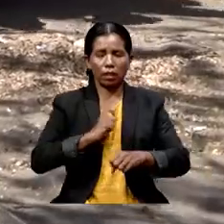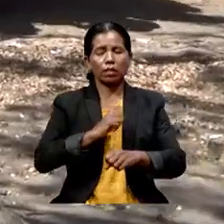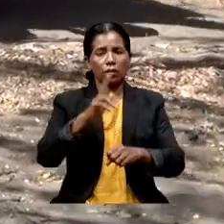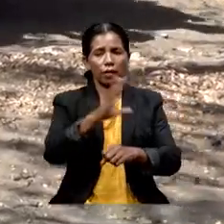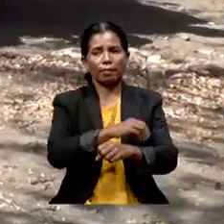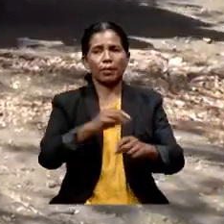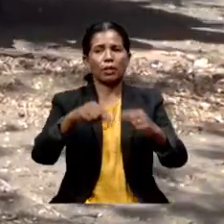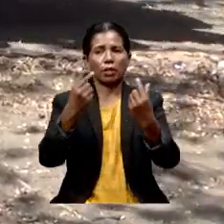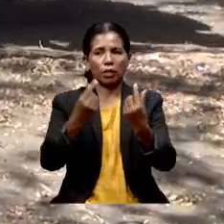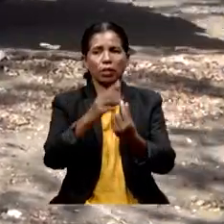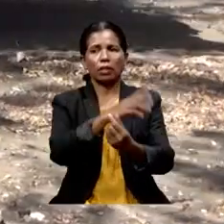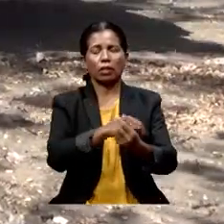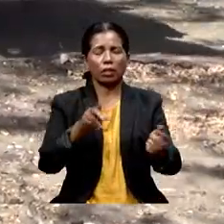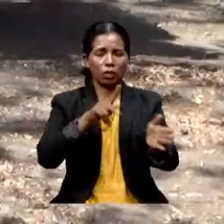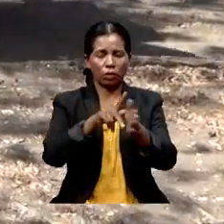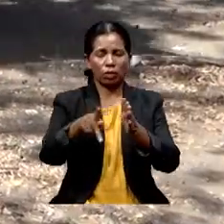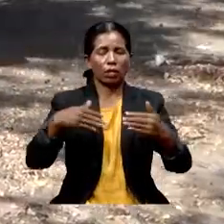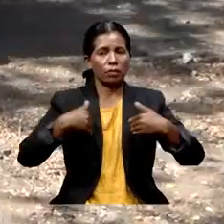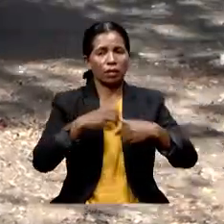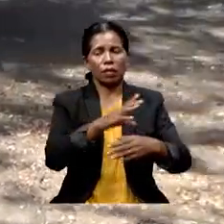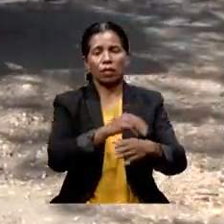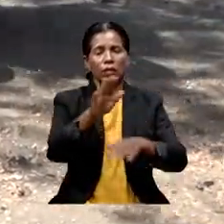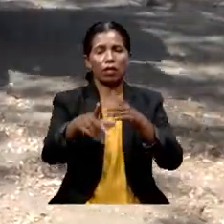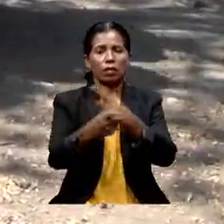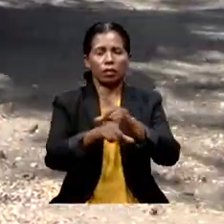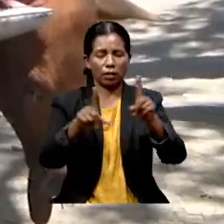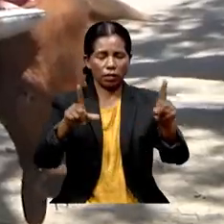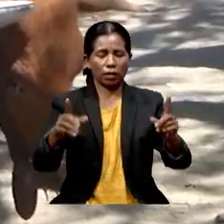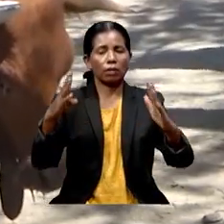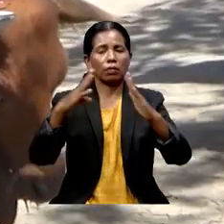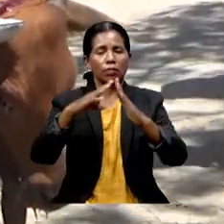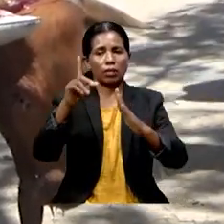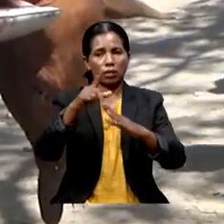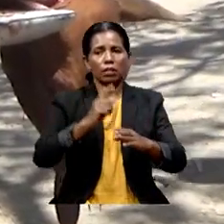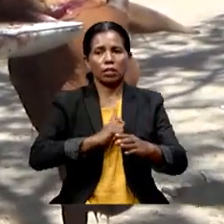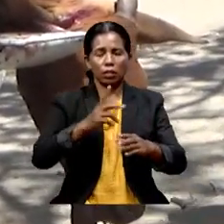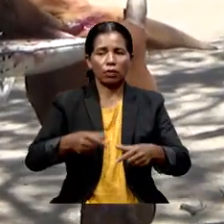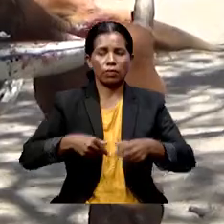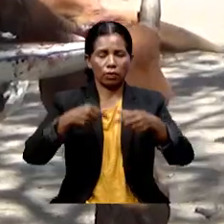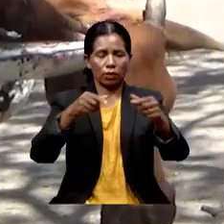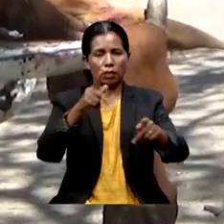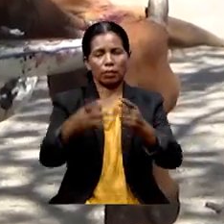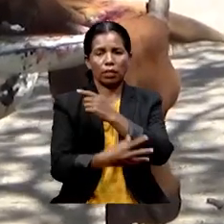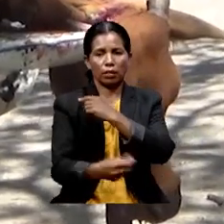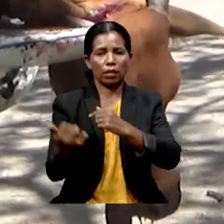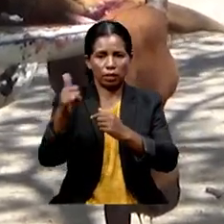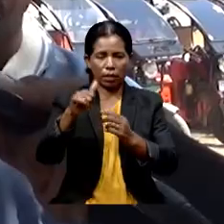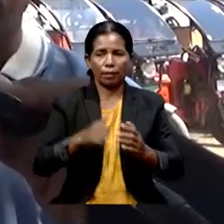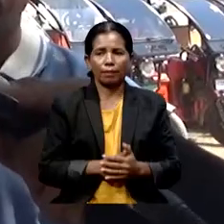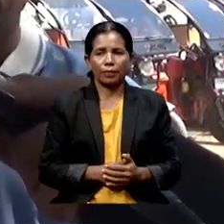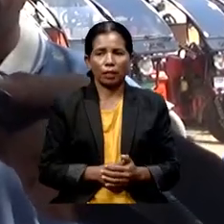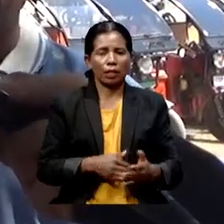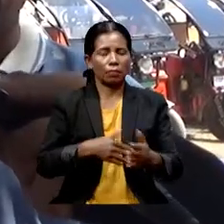ne, ekipa konjunta konsege oho animal balung, nebe lau livre, ia redores uma adata estolu, kodi entrega ba orfonatu sira. Buat bai-bai